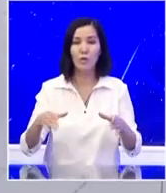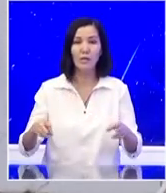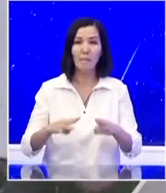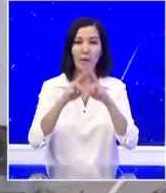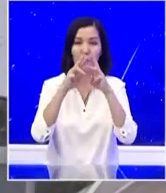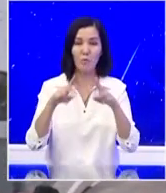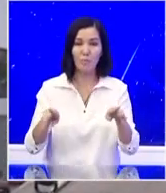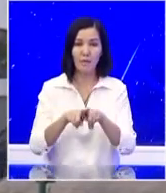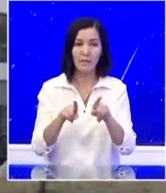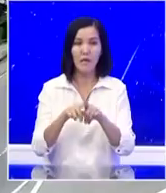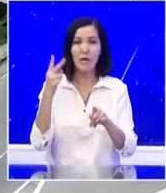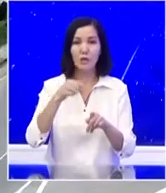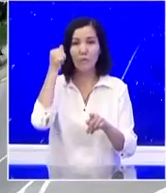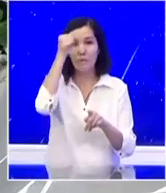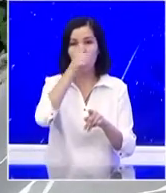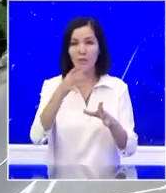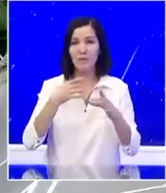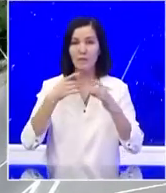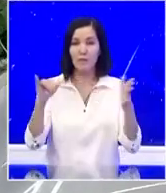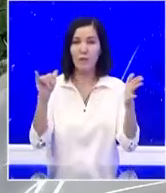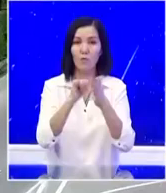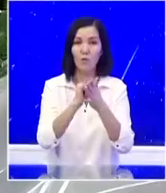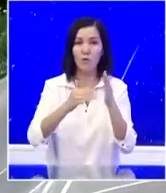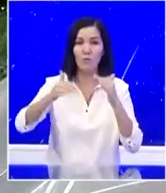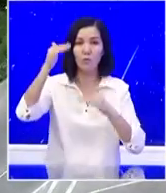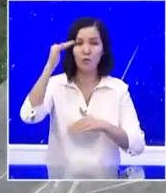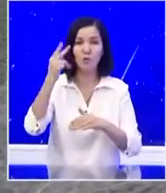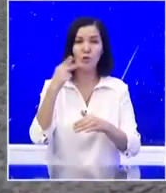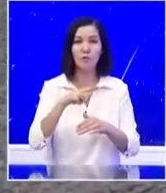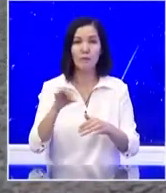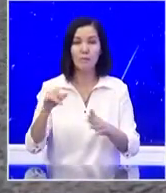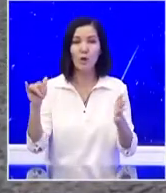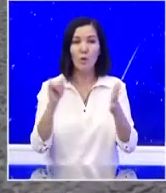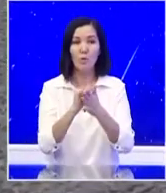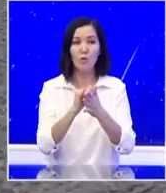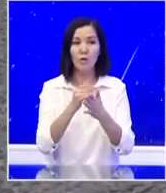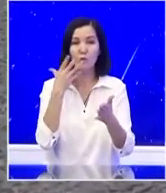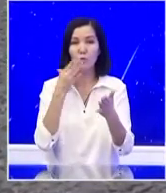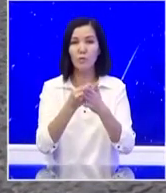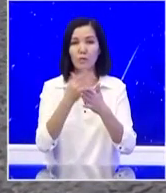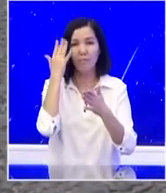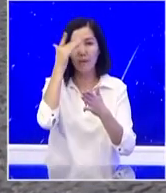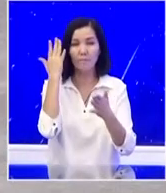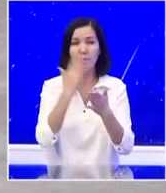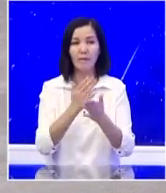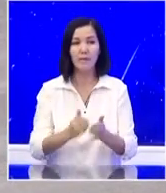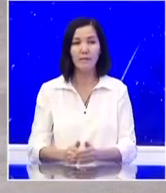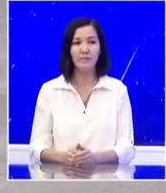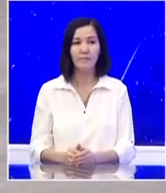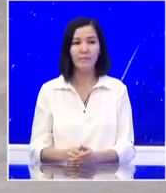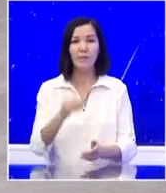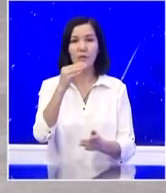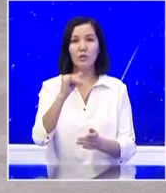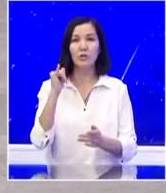Ел тәуелсіздігінің 20 жылдығында қойылды. Ұзындығы 20 метр. Орналасуының да өзіндік мәні ерек.